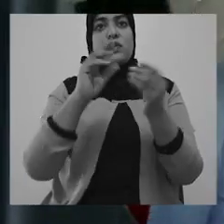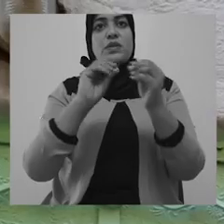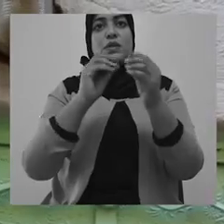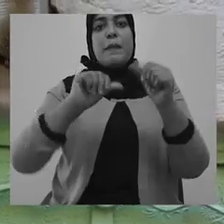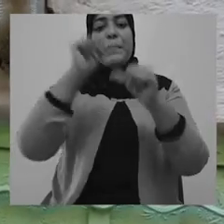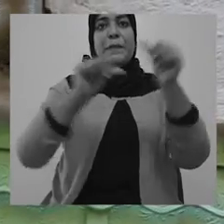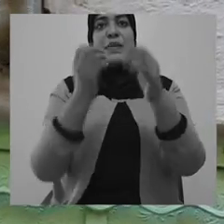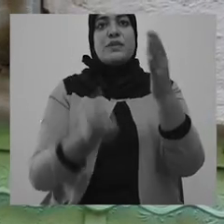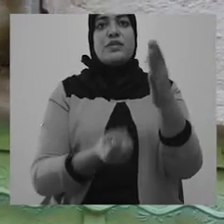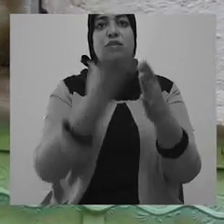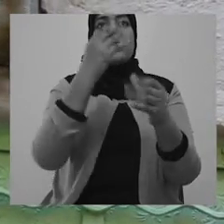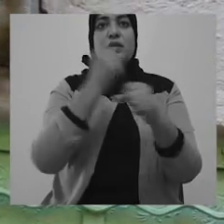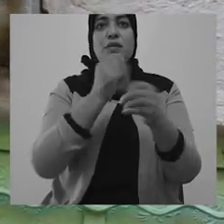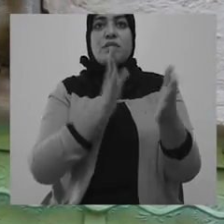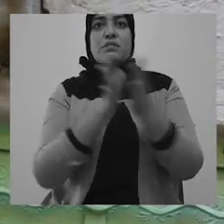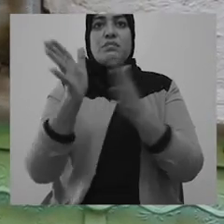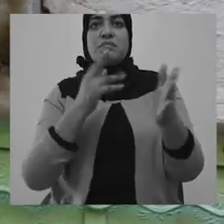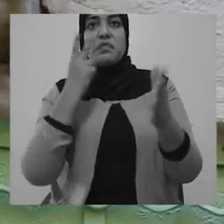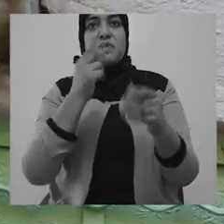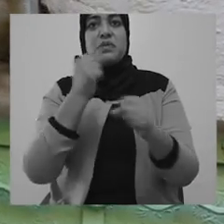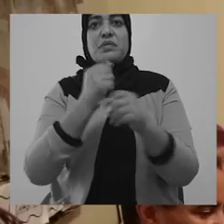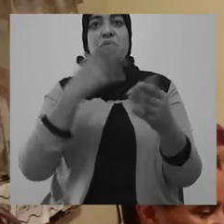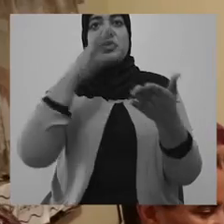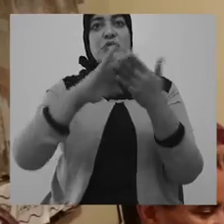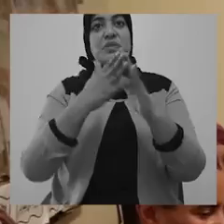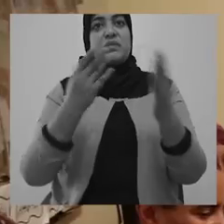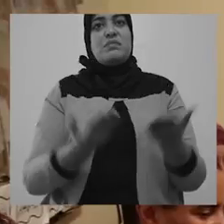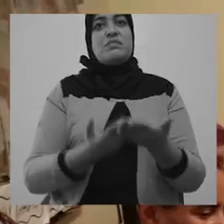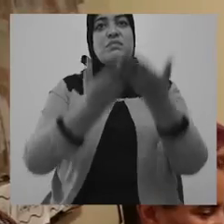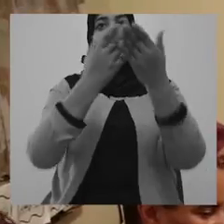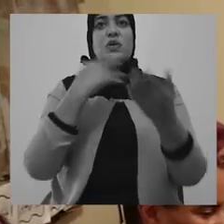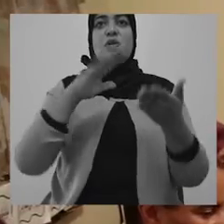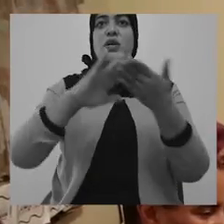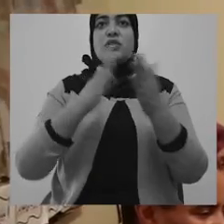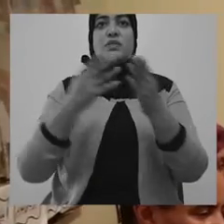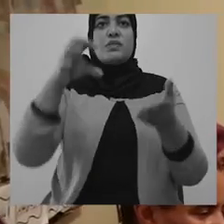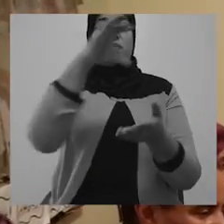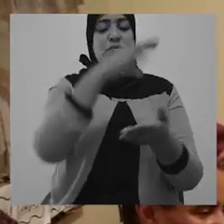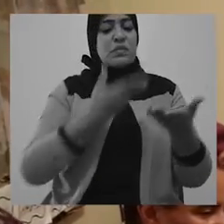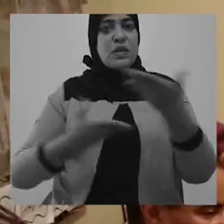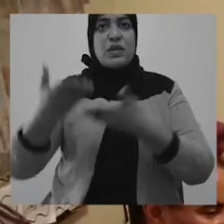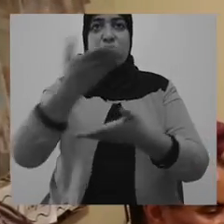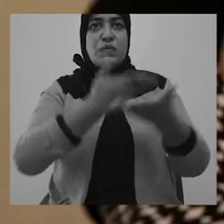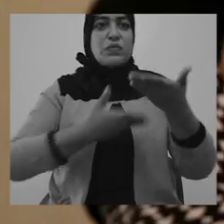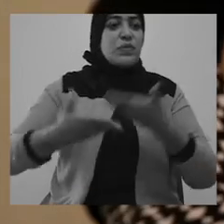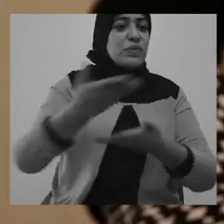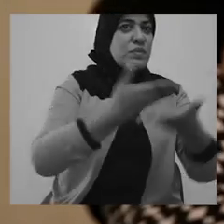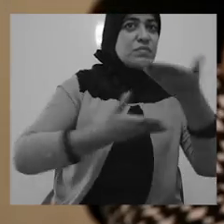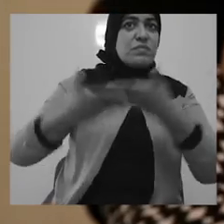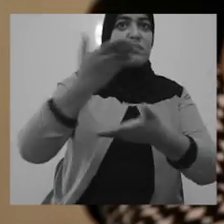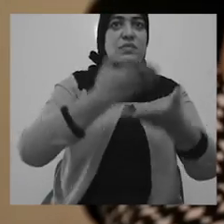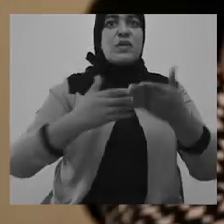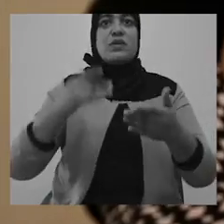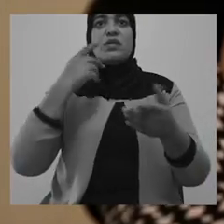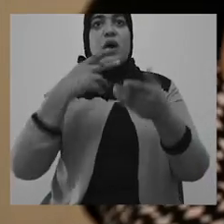vise plus la création de dispositifs de concertation entre les différents acteurs, donc, et de renforcer le dialogue entre ces